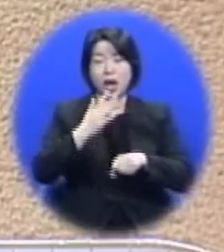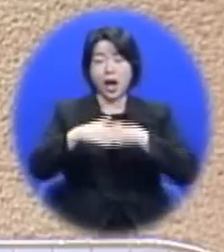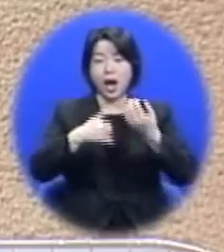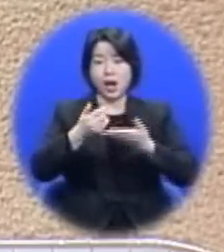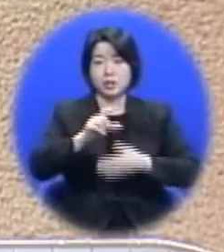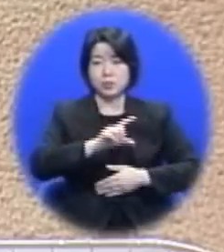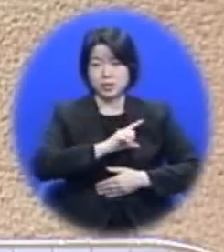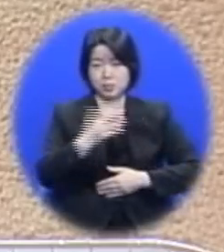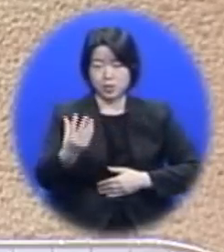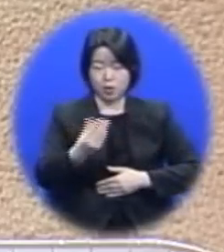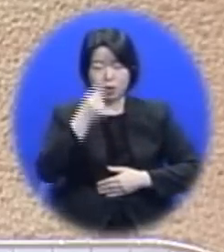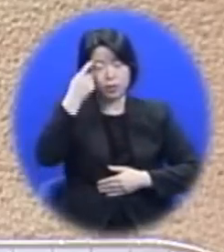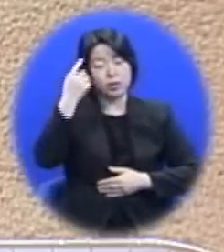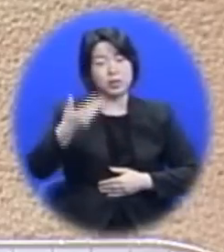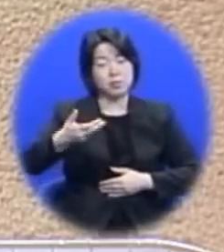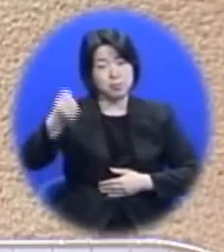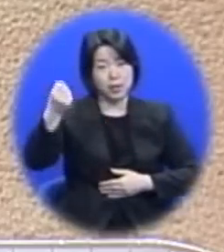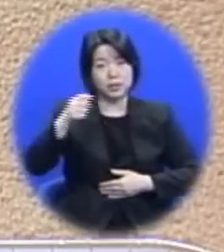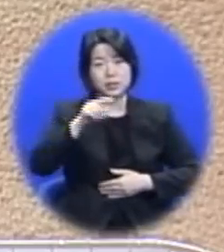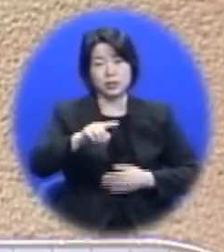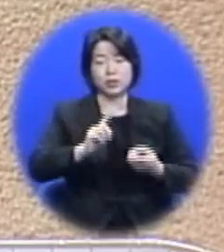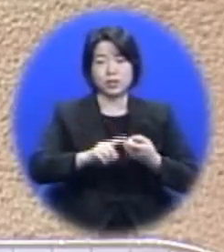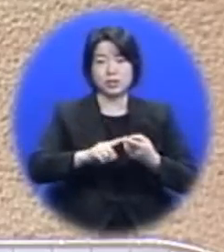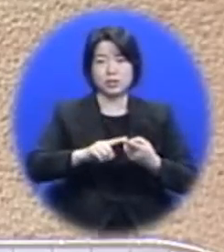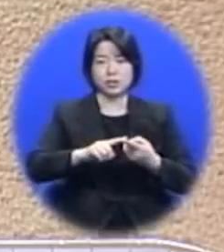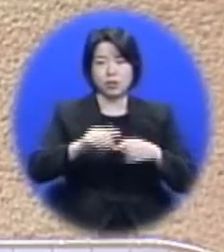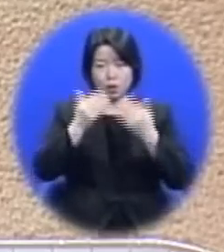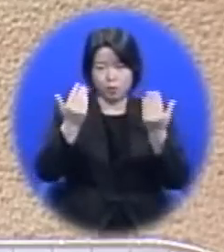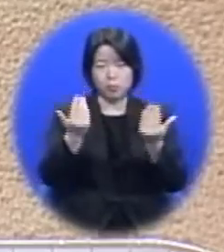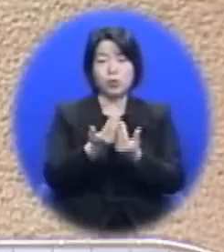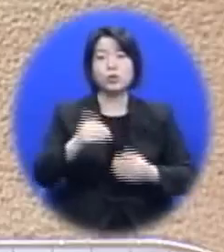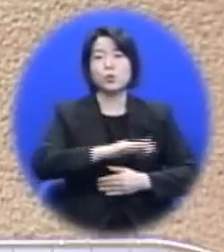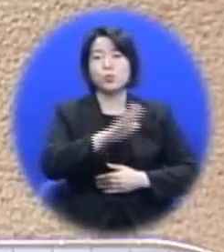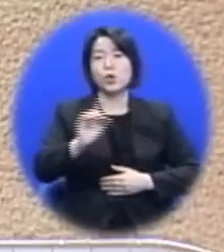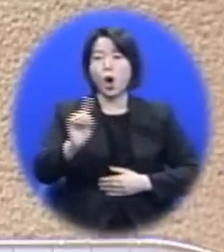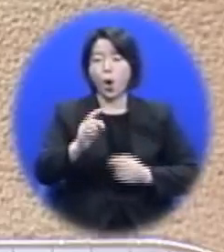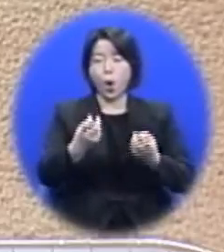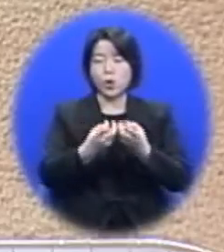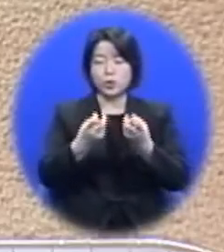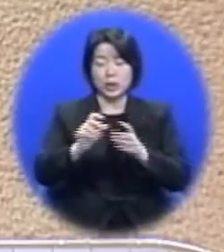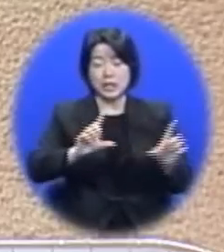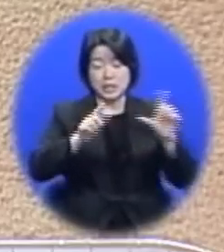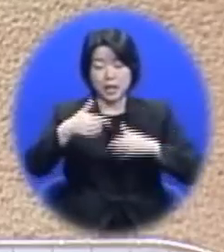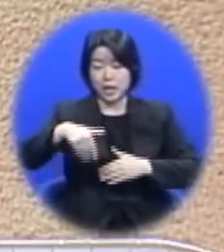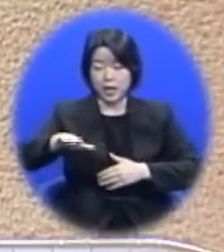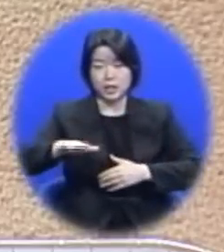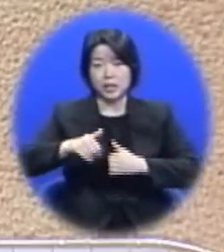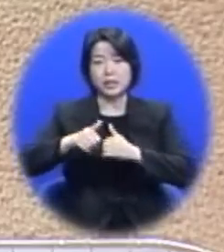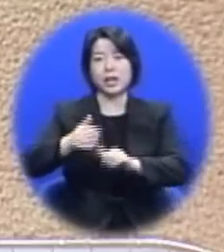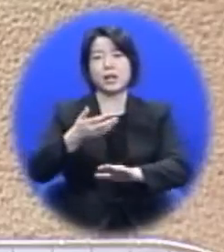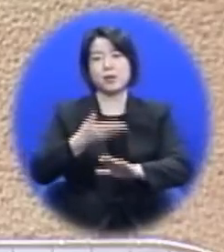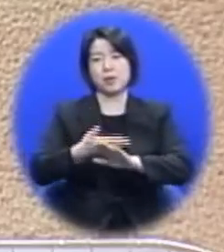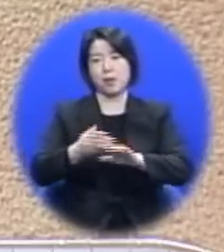하나님의 이름이 거룩히 여김을 받으시는 것은 전적으로 우리가 어떻게 사느냐 하는 데 달린 것입니다.